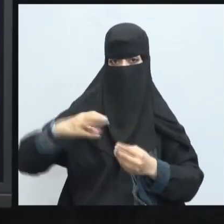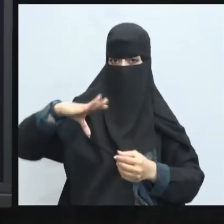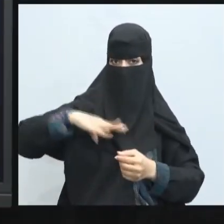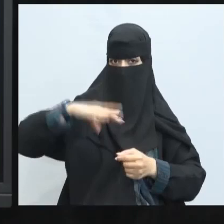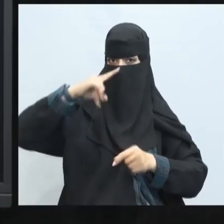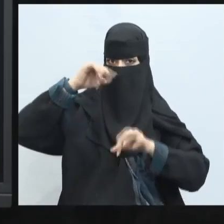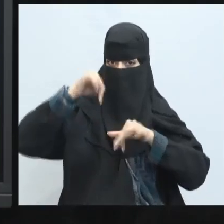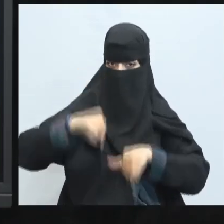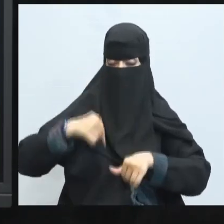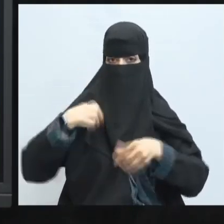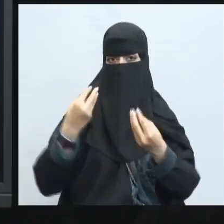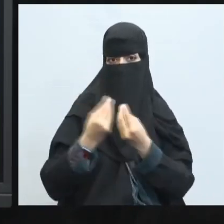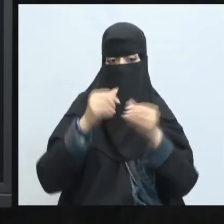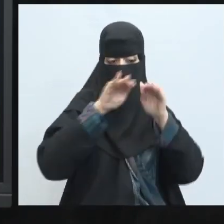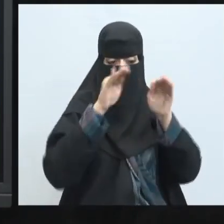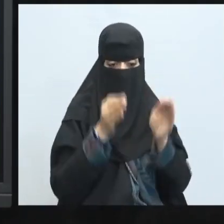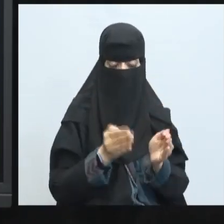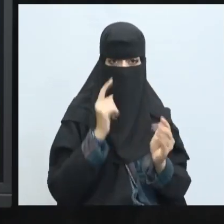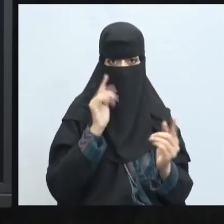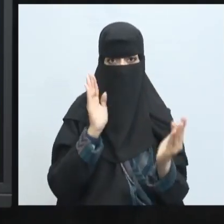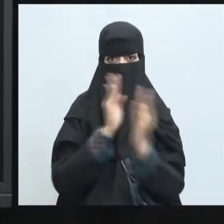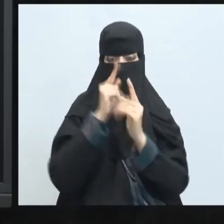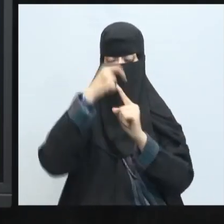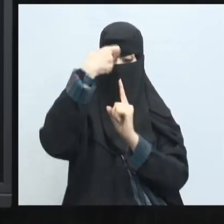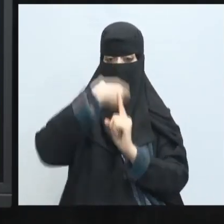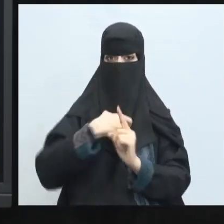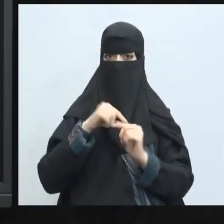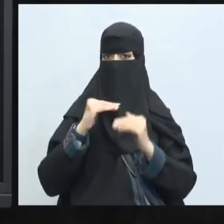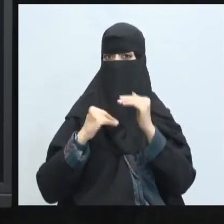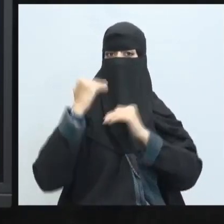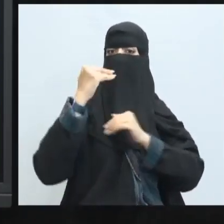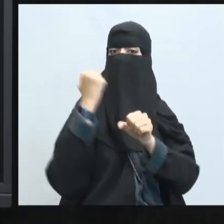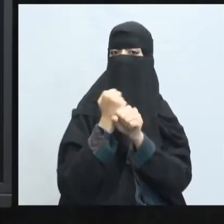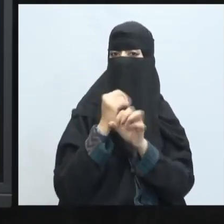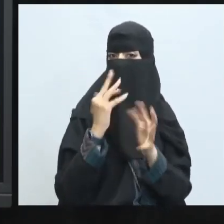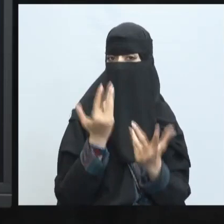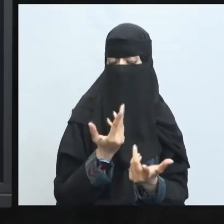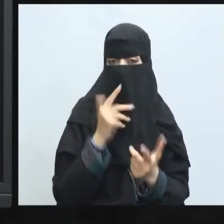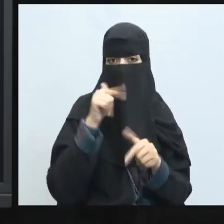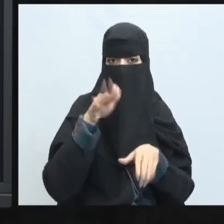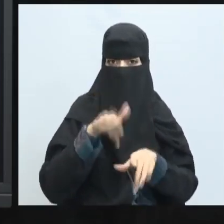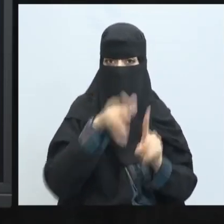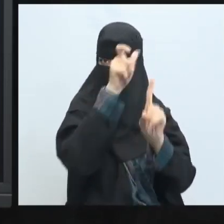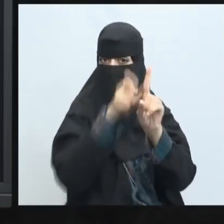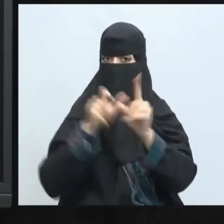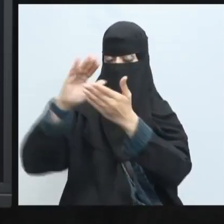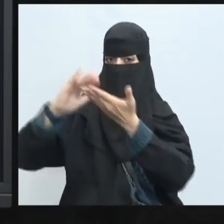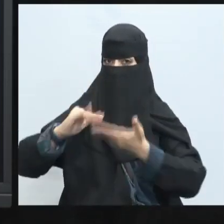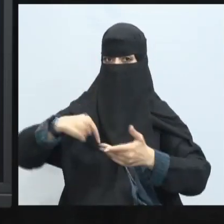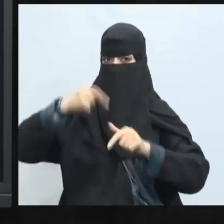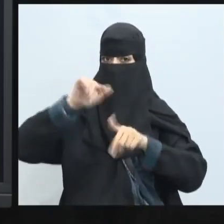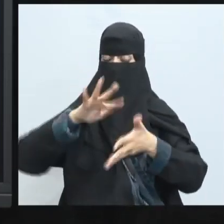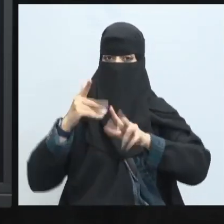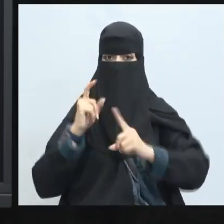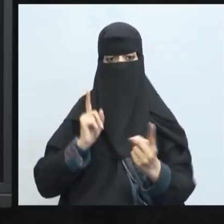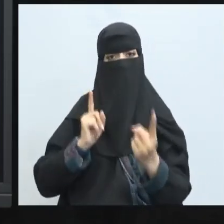لابد ان يكون هذا المكتب وهبيه تعكس طبيعه المنصب الذي يعمل معه وذكرنا ايضا السكرتير له قد